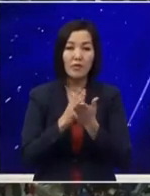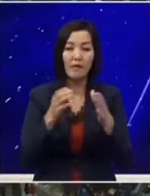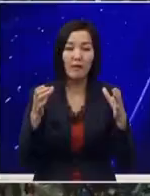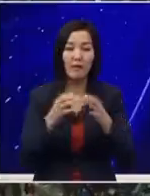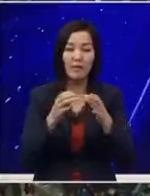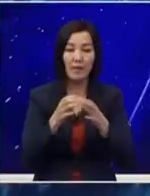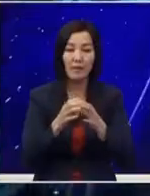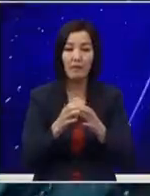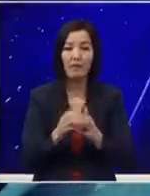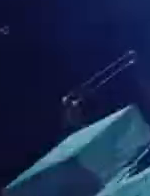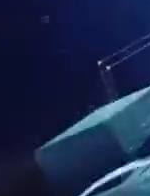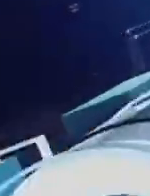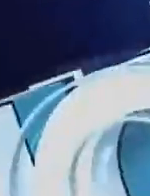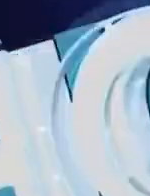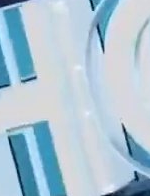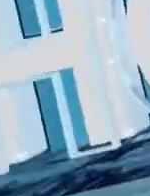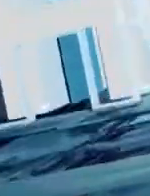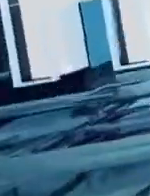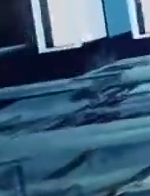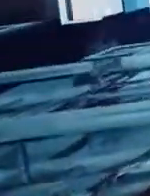нашей маме.